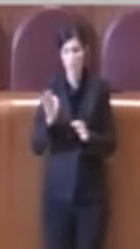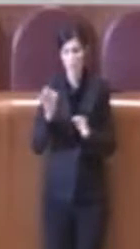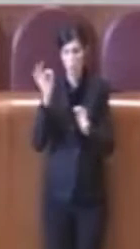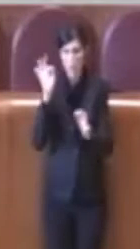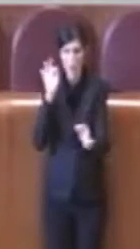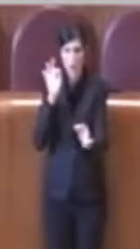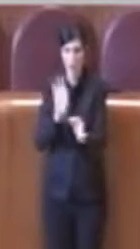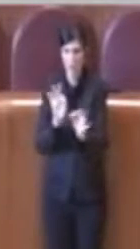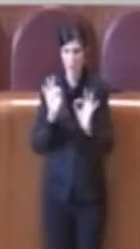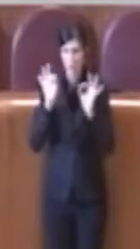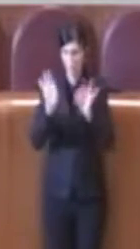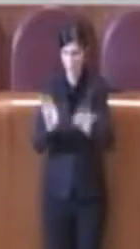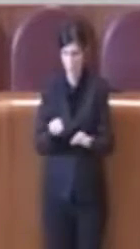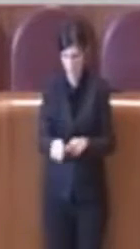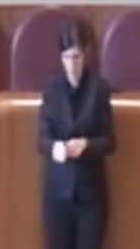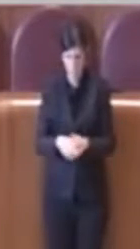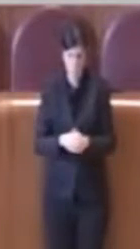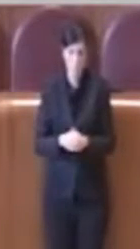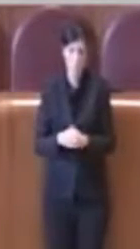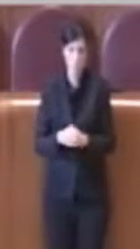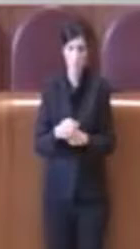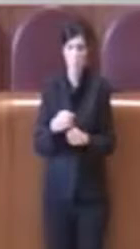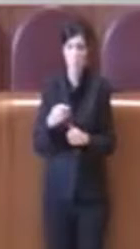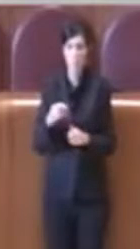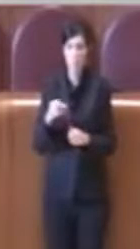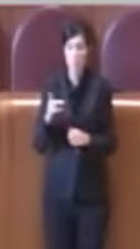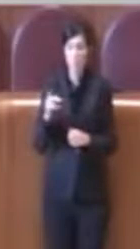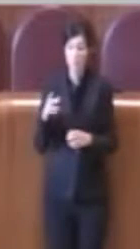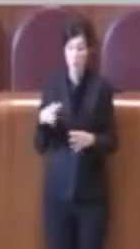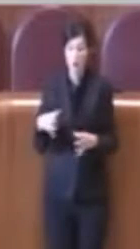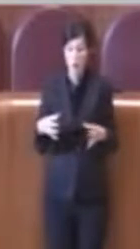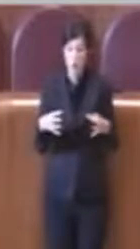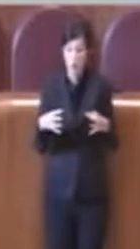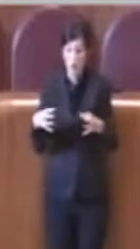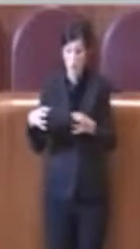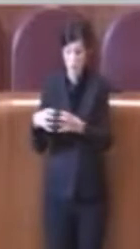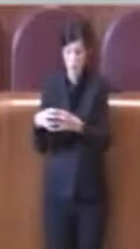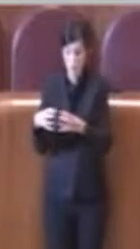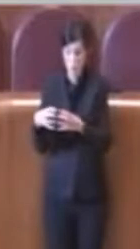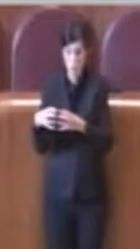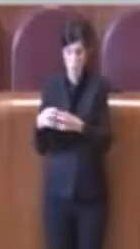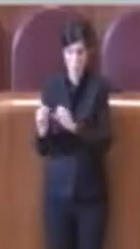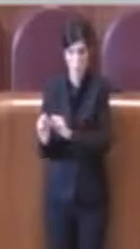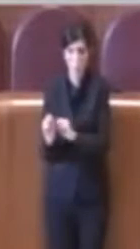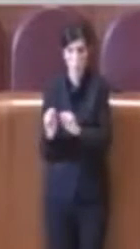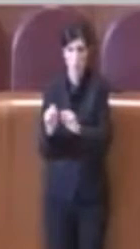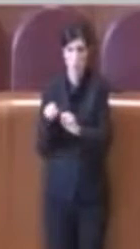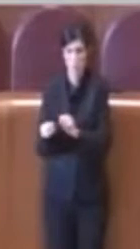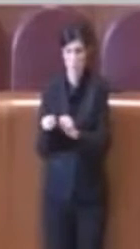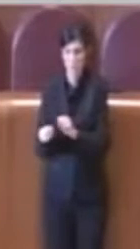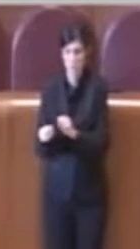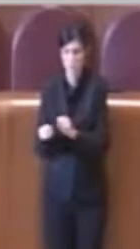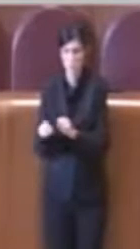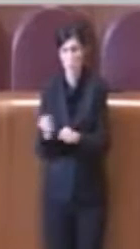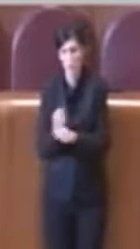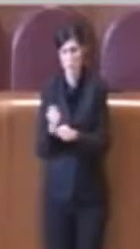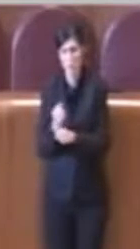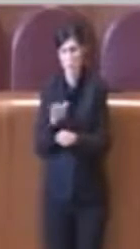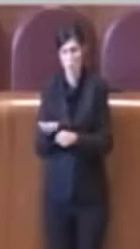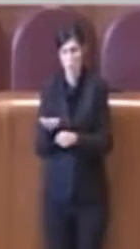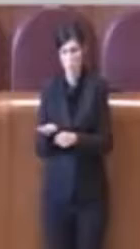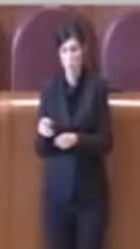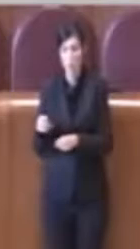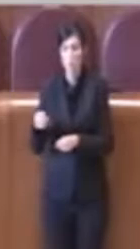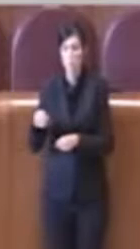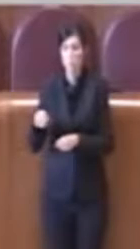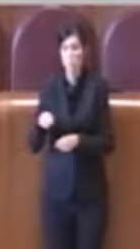raggiungere. Anche se le opposizioni, ovviamente facendo la loro parte, non si